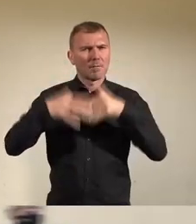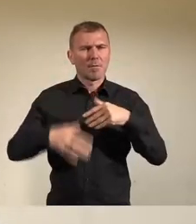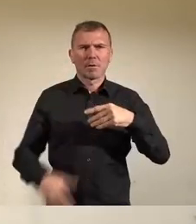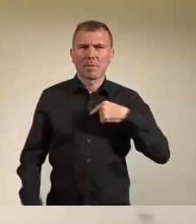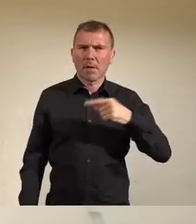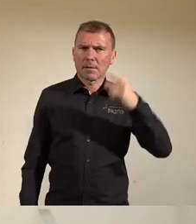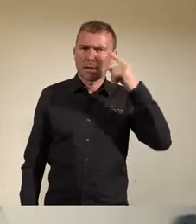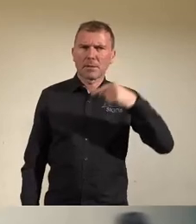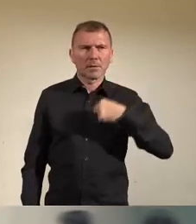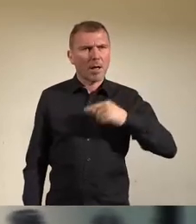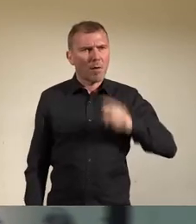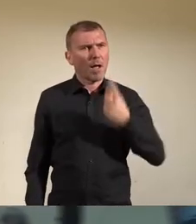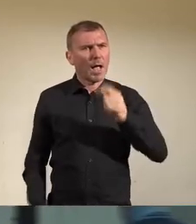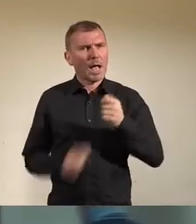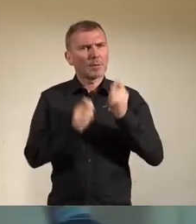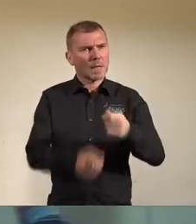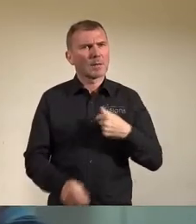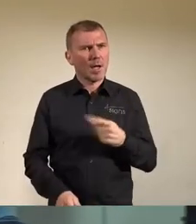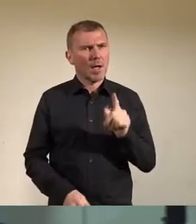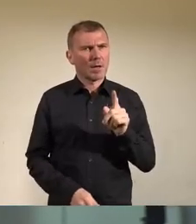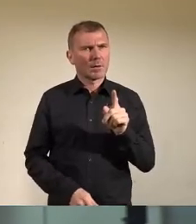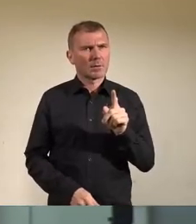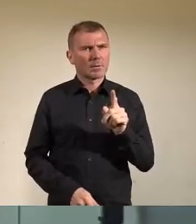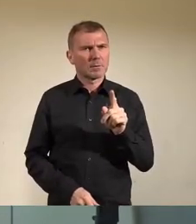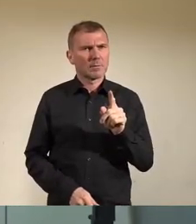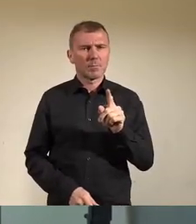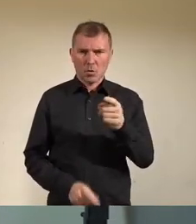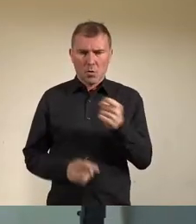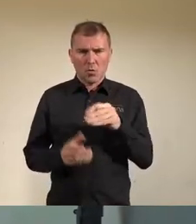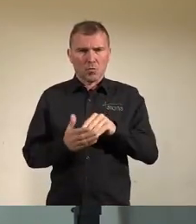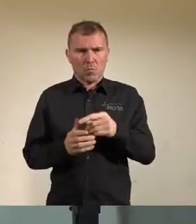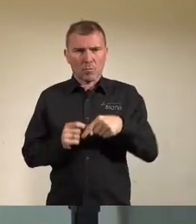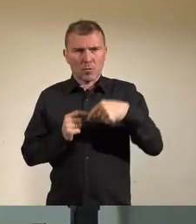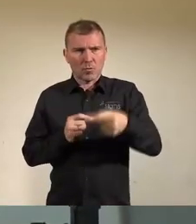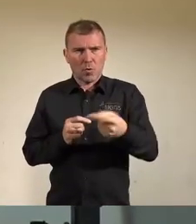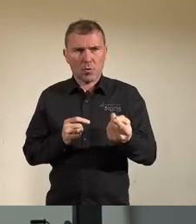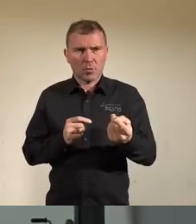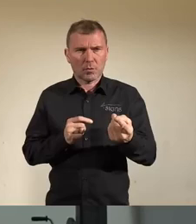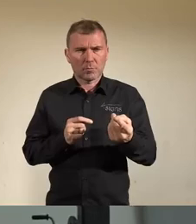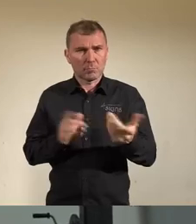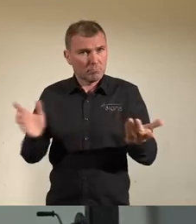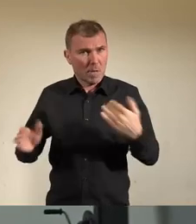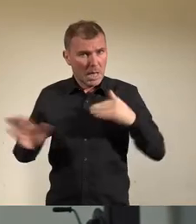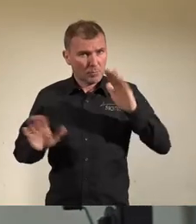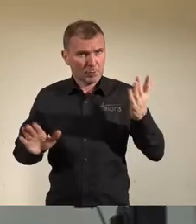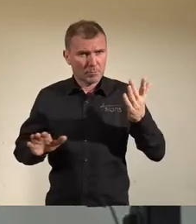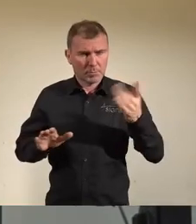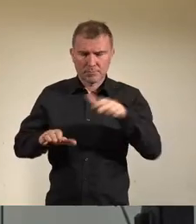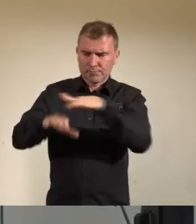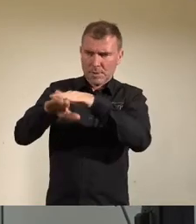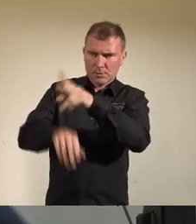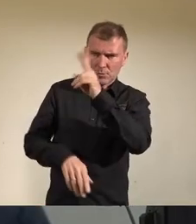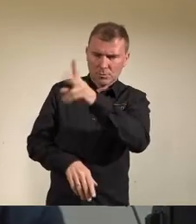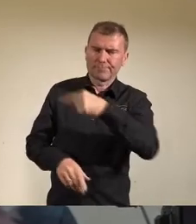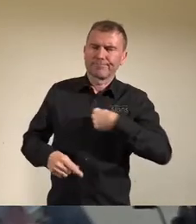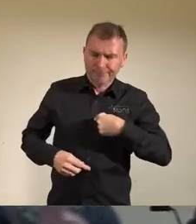Erinnerung nach hatte ich auch einen Änderungsantrag gestellt. Ich dachte, der müsste auch noch irgendwann mal abgestimmt werden. Entschuldigung, das ist mir